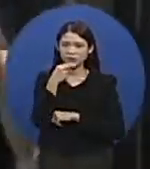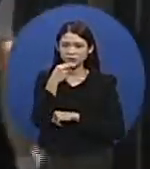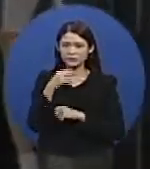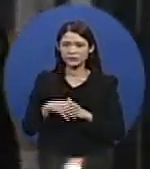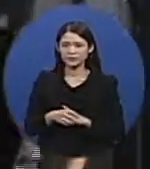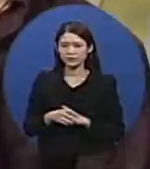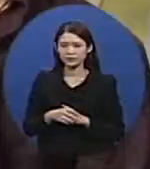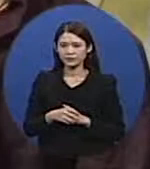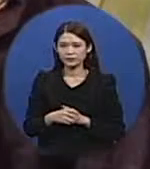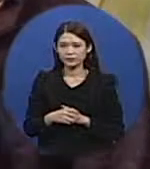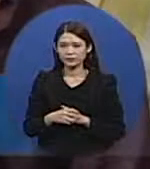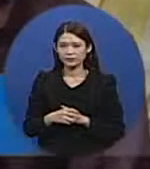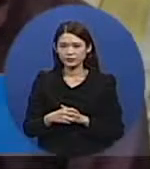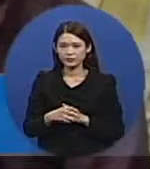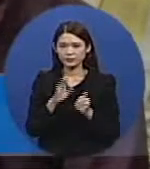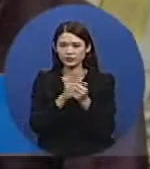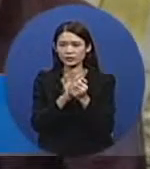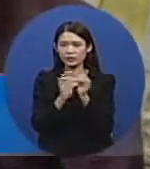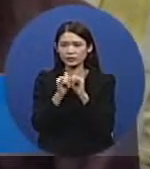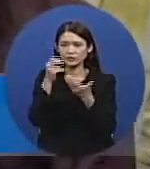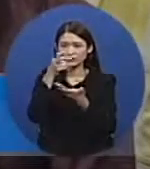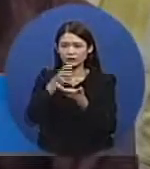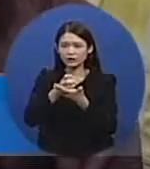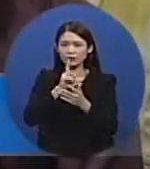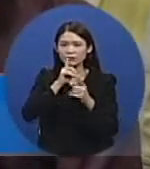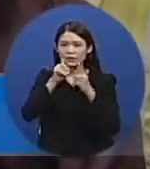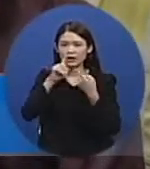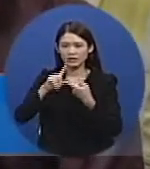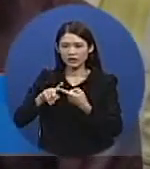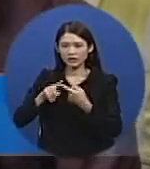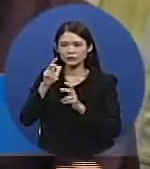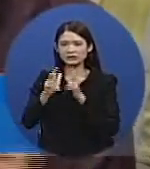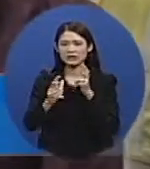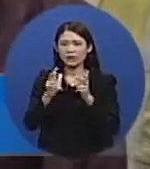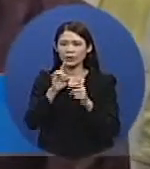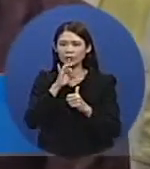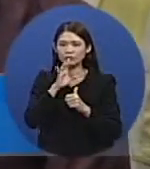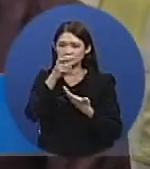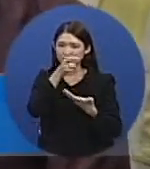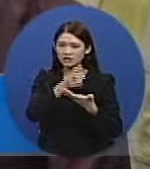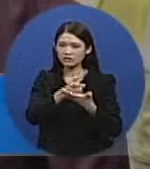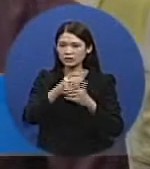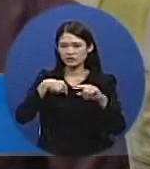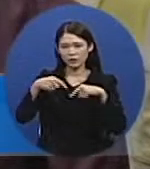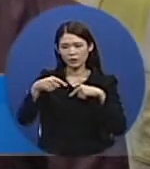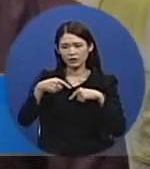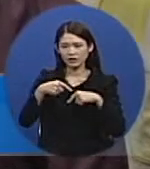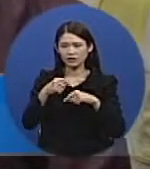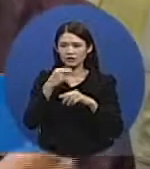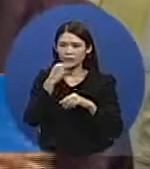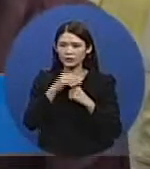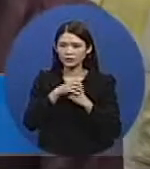것입니다. 그러니까 도우미 제도는 말 그대로 사업일 뿐입니다. 제도가 아니고요. 정책도 아니고요. 사업일